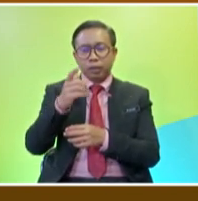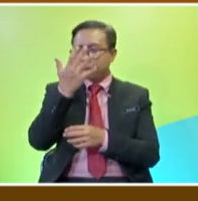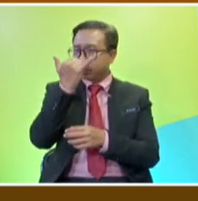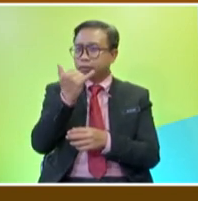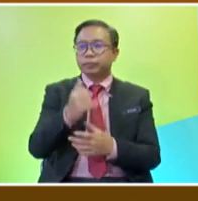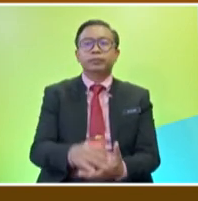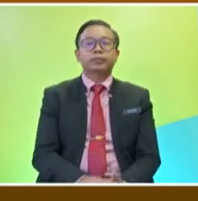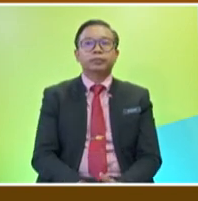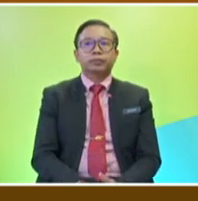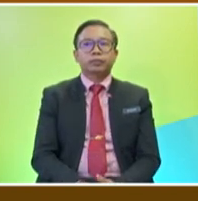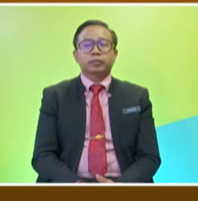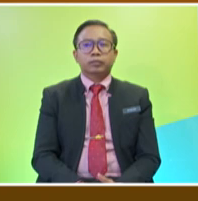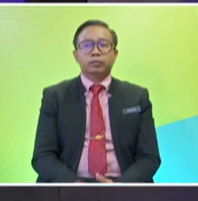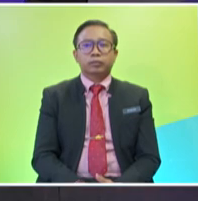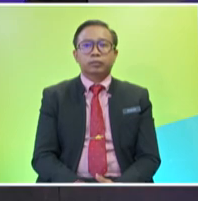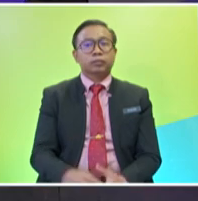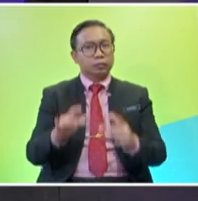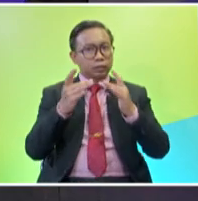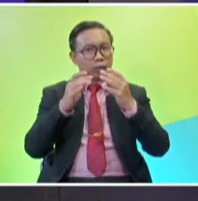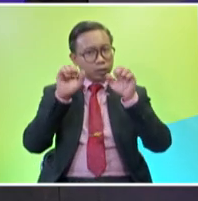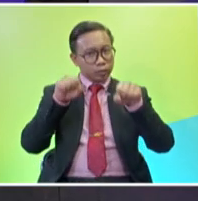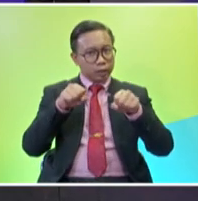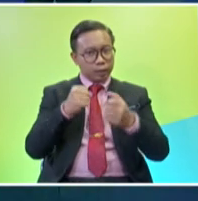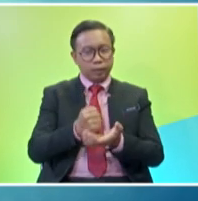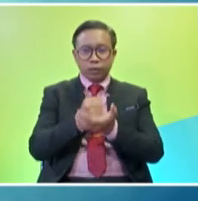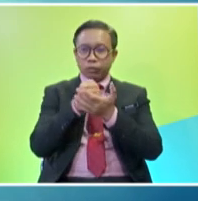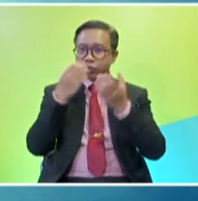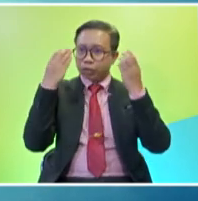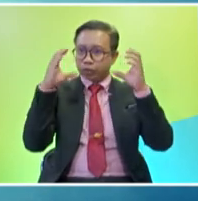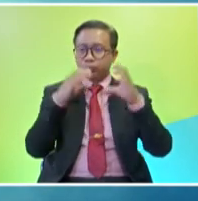murid-murid di rumah murid-murid dalam kalian Boleh bantu saya